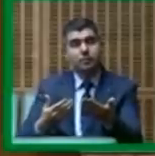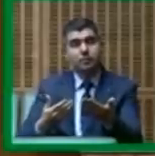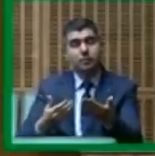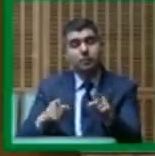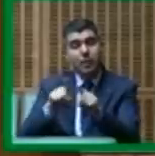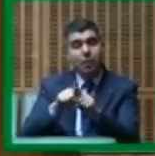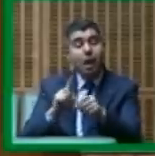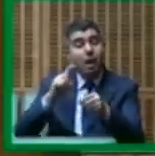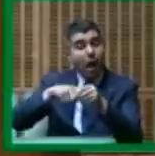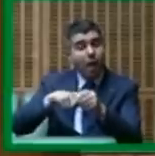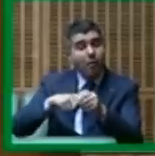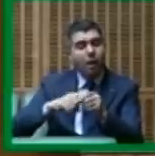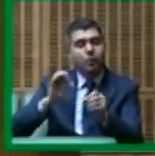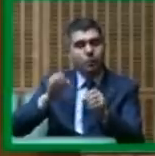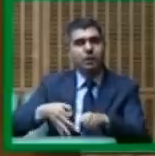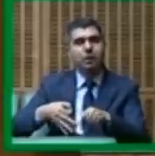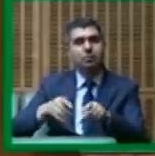بلي النقابات عندها واحد الدور